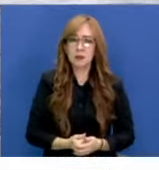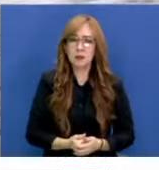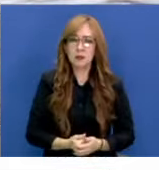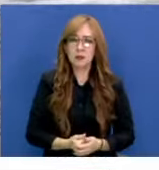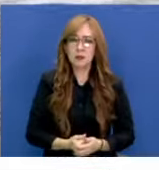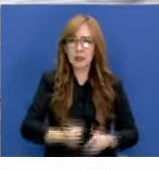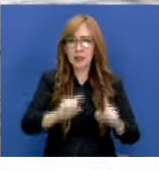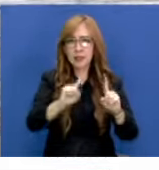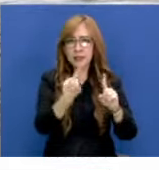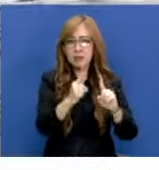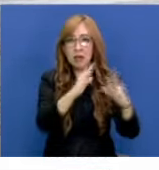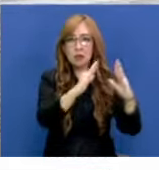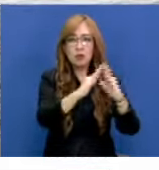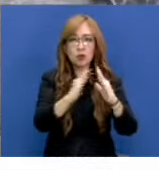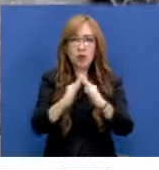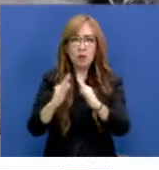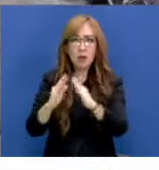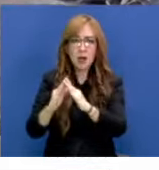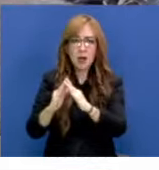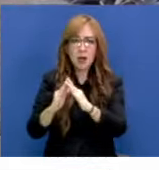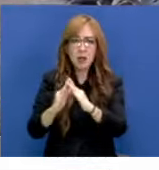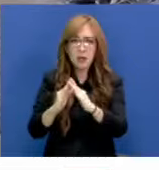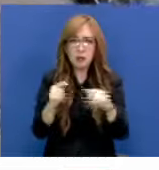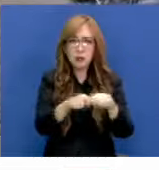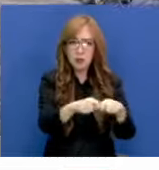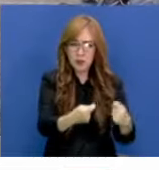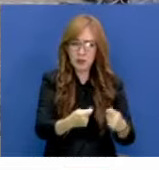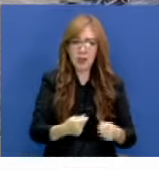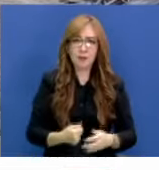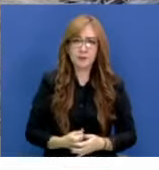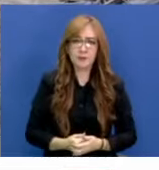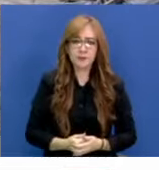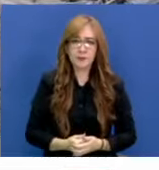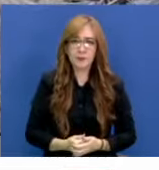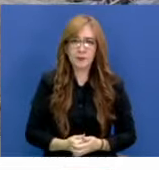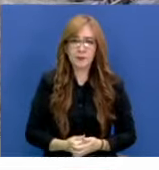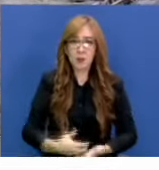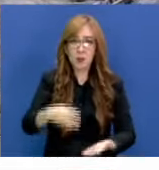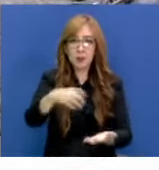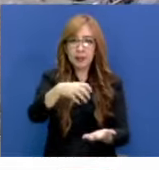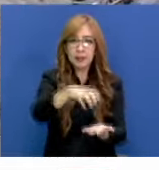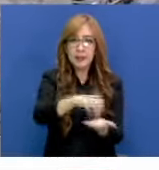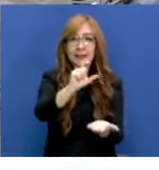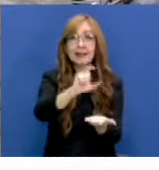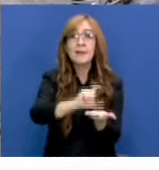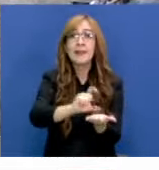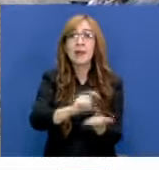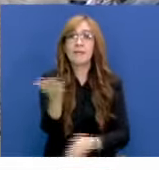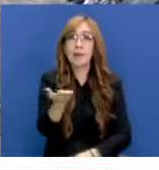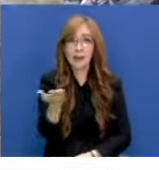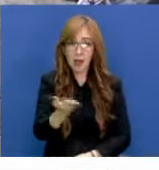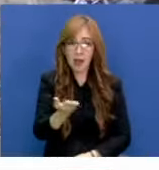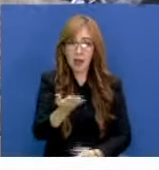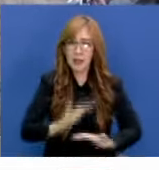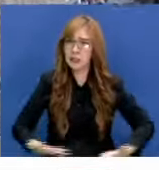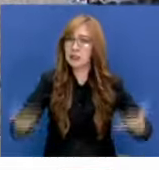11 rumah warga juga dilaporkan rusak. Ya, lalu Wawan, wilayah kecamatan mana saja yang kondisinya